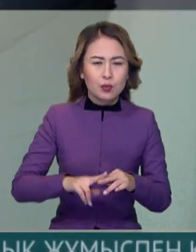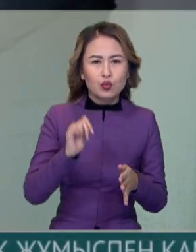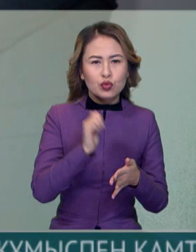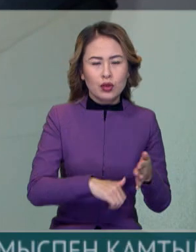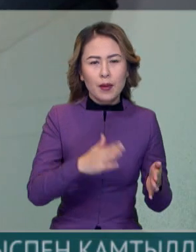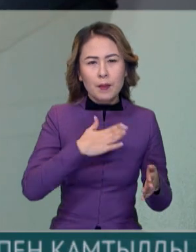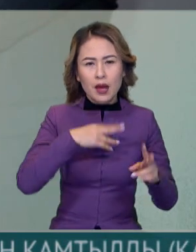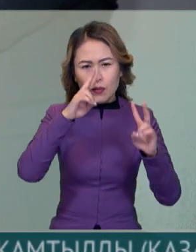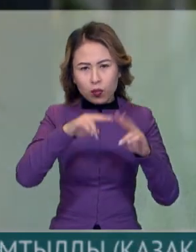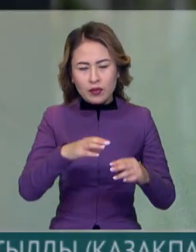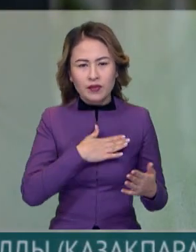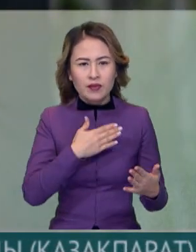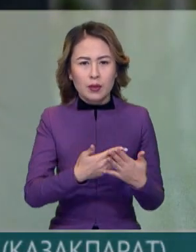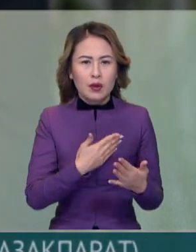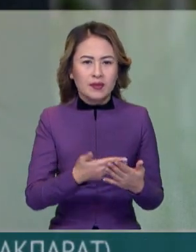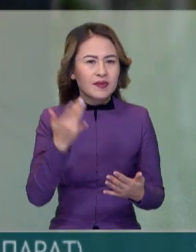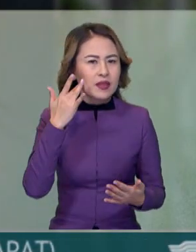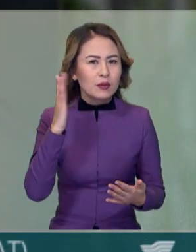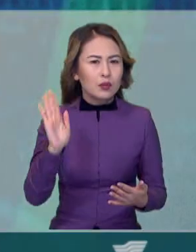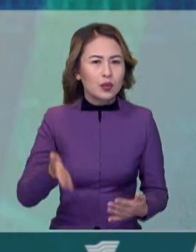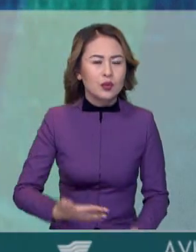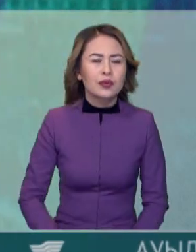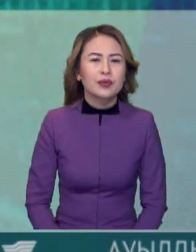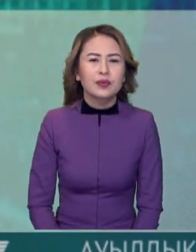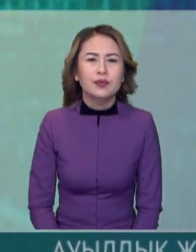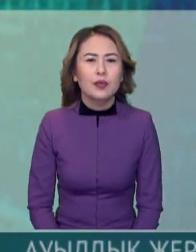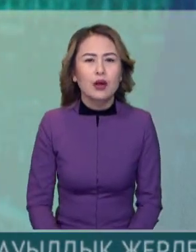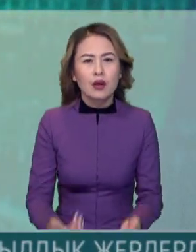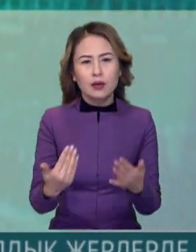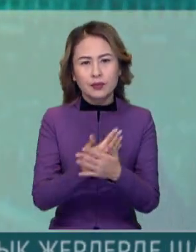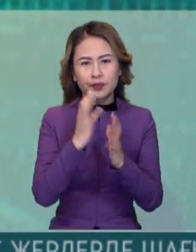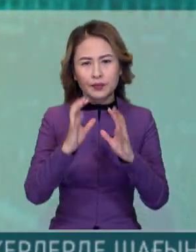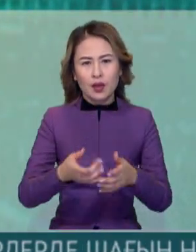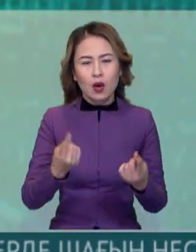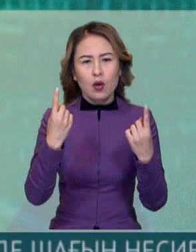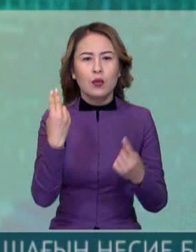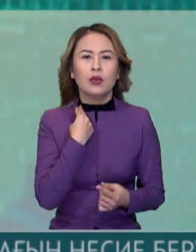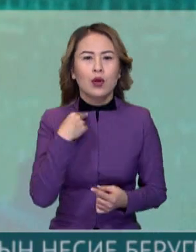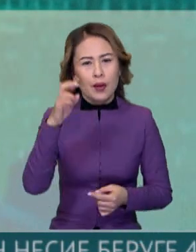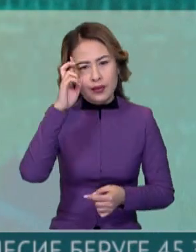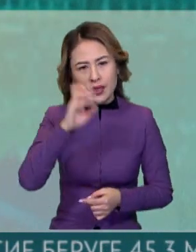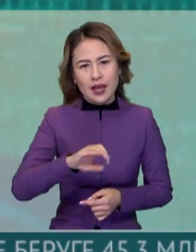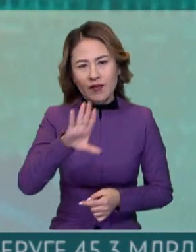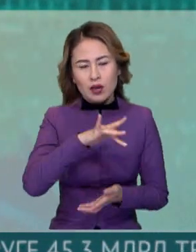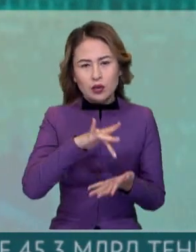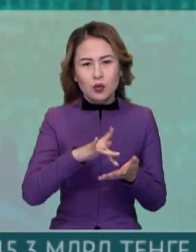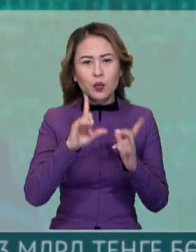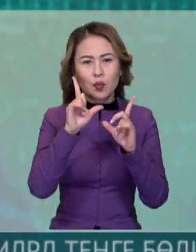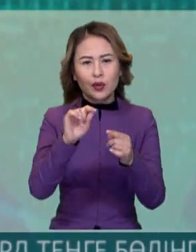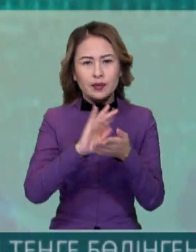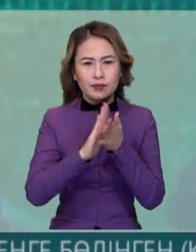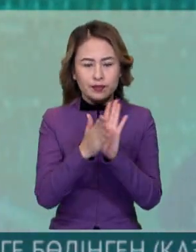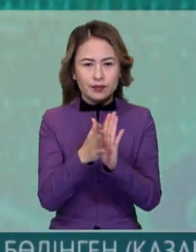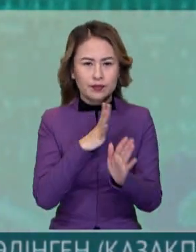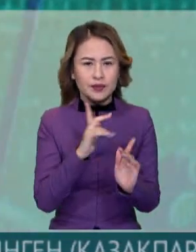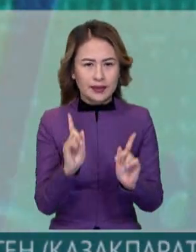біз зерттеулерді қарқынды түрде жалғастырамыз. Жақан жаңалықтары. Ұлыбритания үкіметі Еуроодақтан шығу туралы келісім